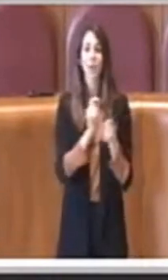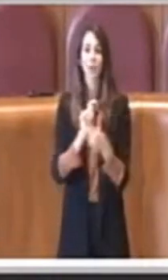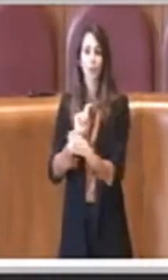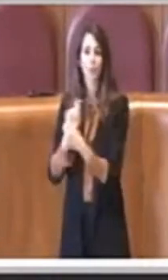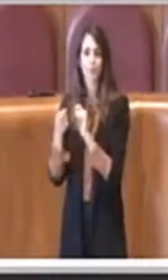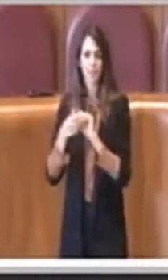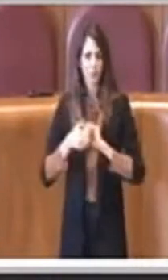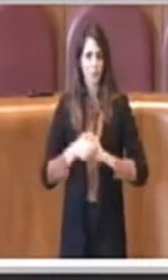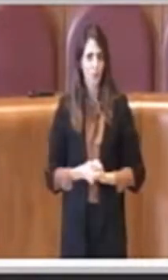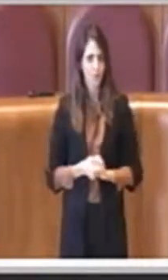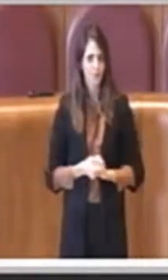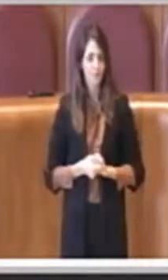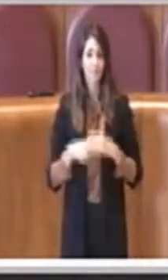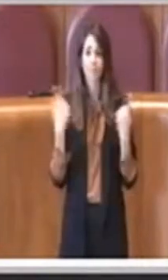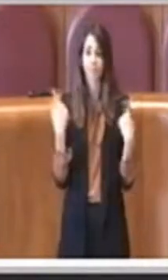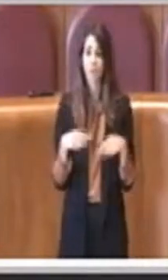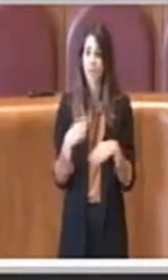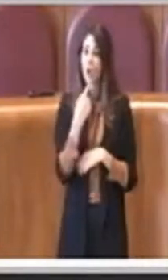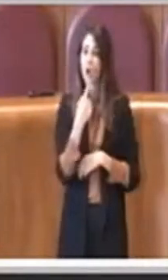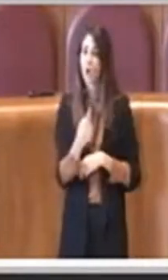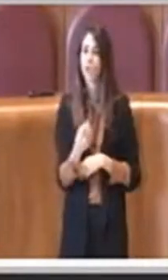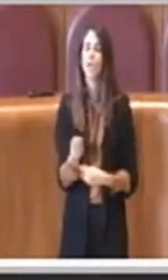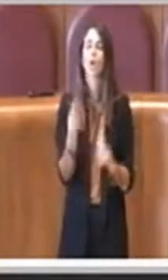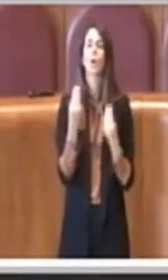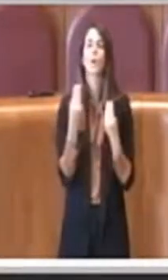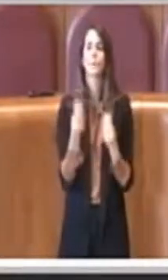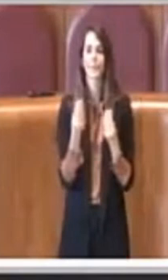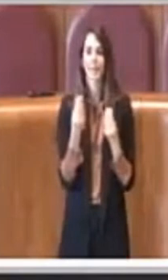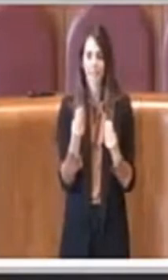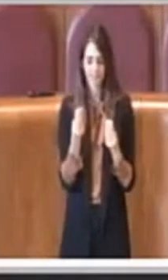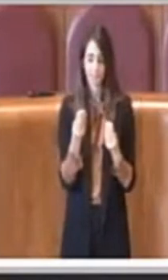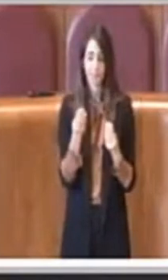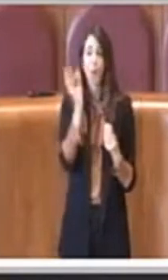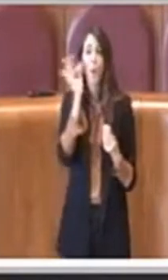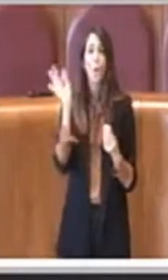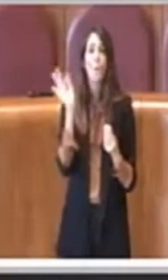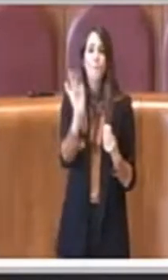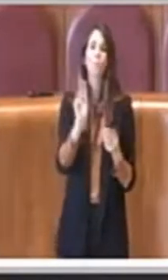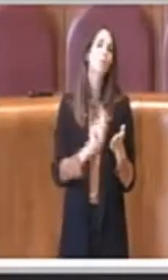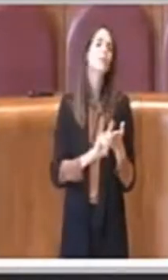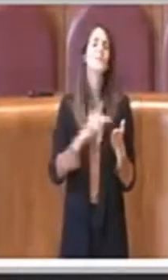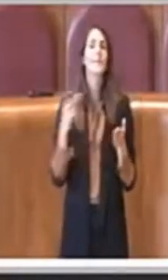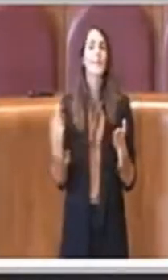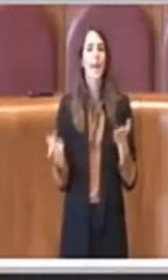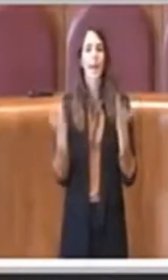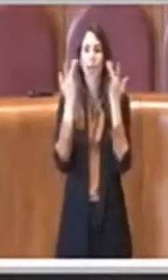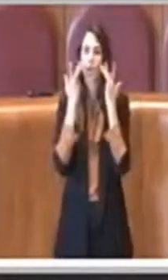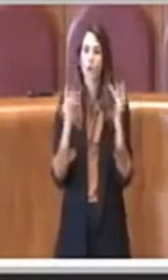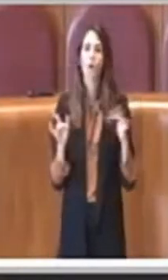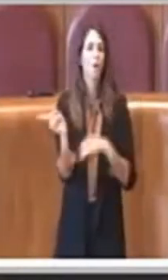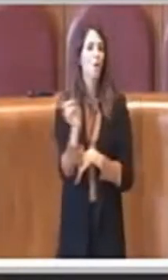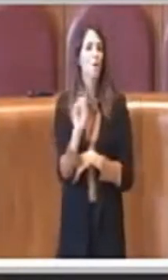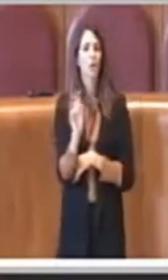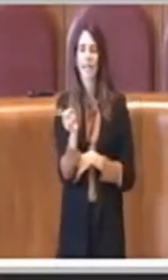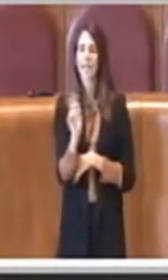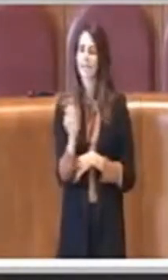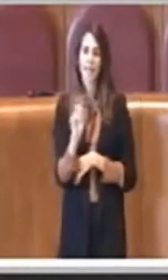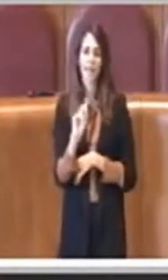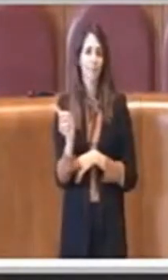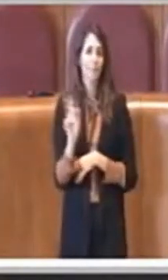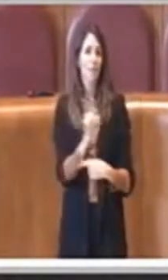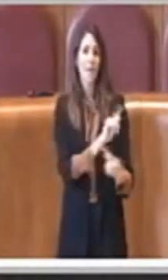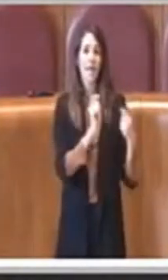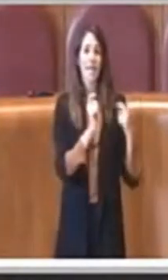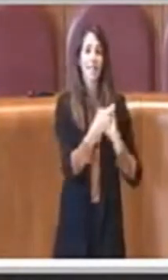Questo chiaramente è per dire che comunque, dal punto di vista tecnico, non è semplice trasformare questi